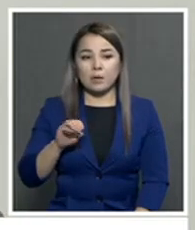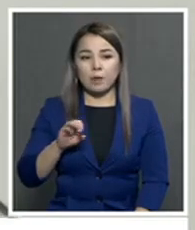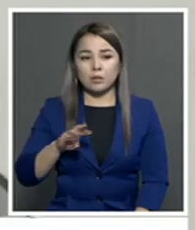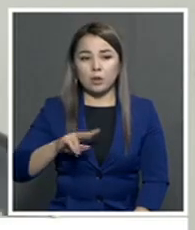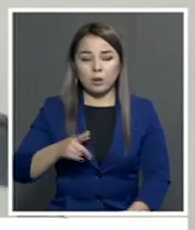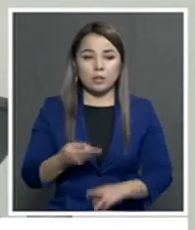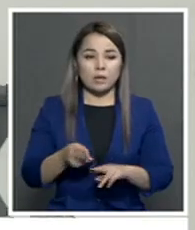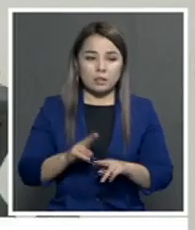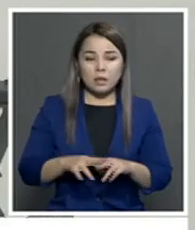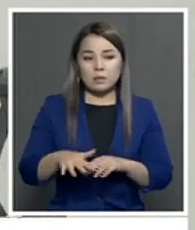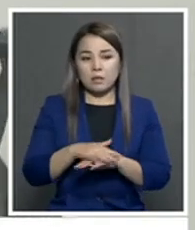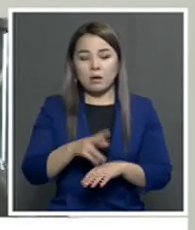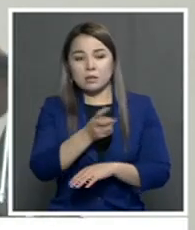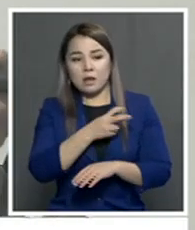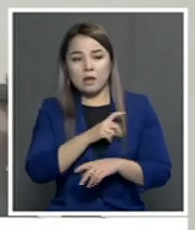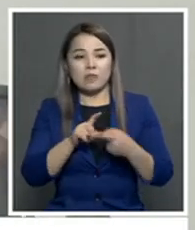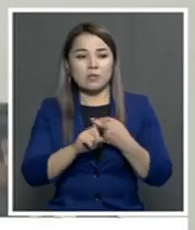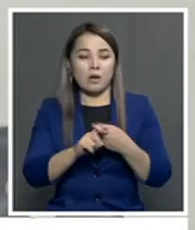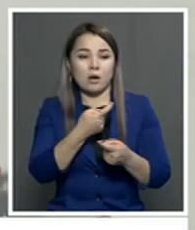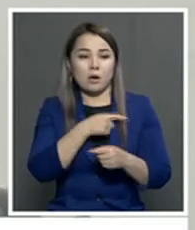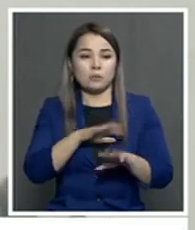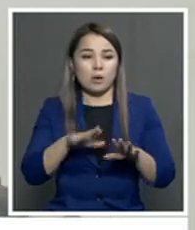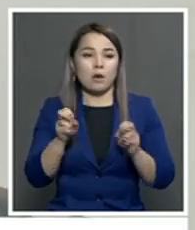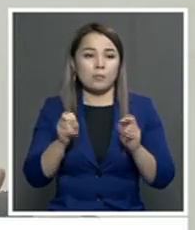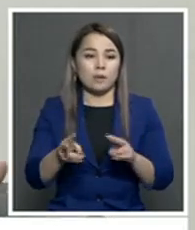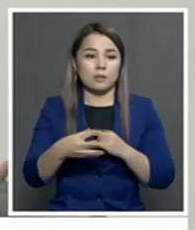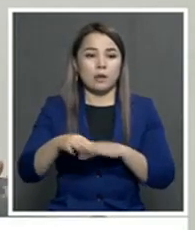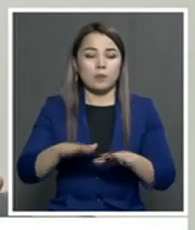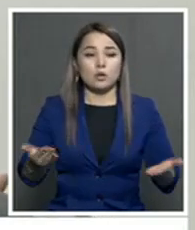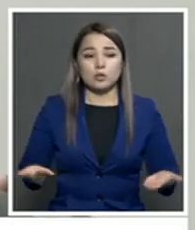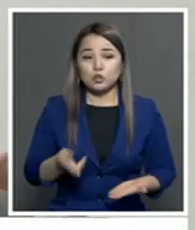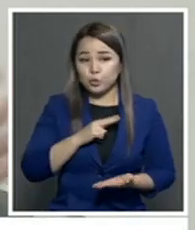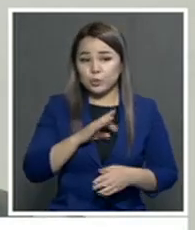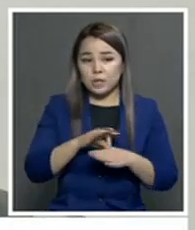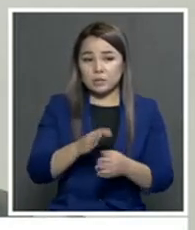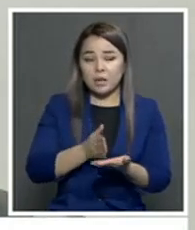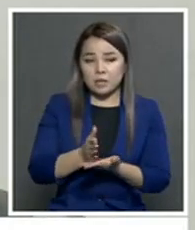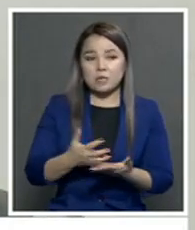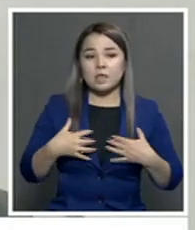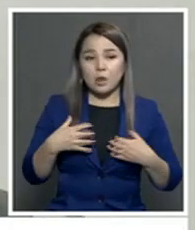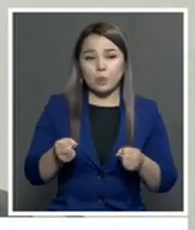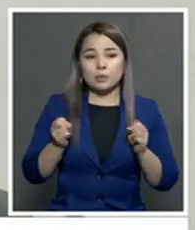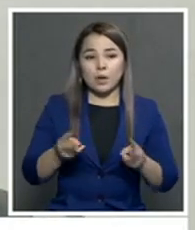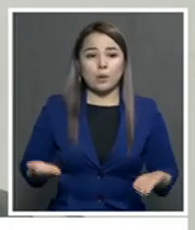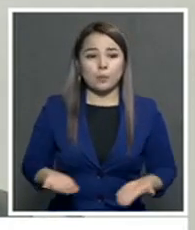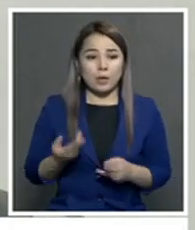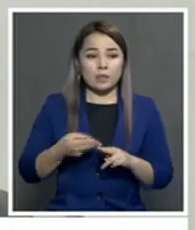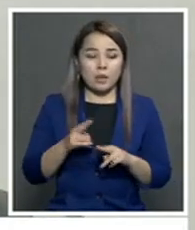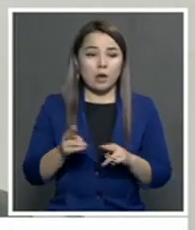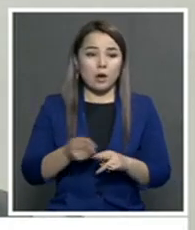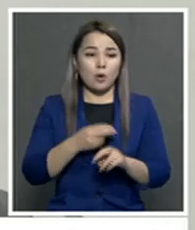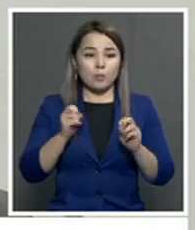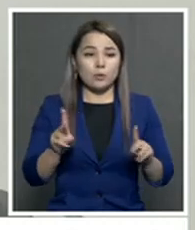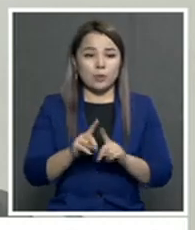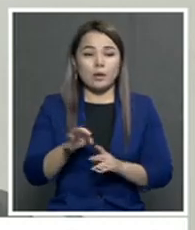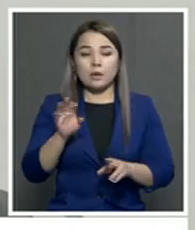Біздің жансақтау бөліміндегі дәрігерлер инфекциялық аурухананың қауіпті аумағында жұмыс істейді. Олардың денсаулығы мен өмірінің қауіпсіздігі үшін осындай ерекше